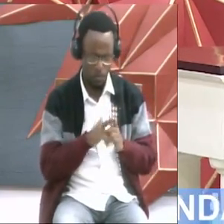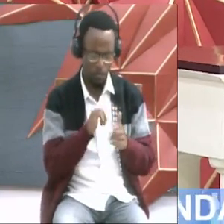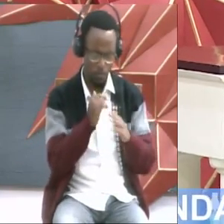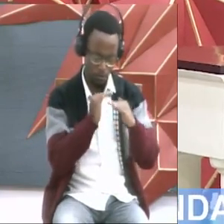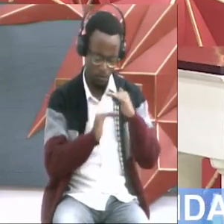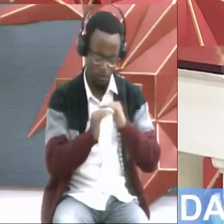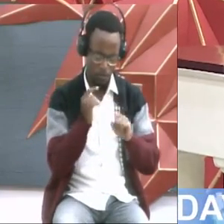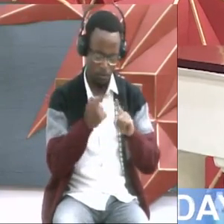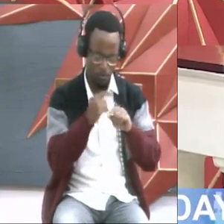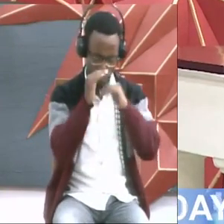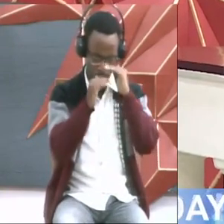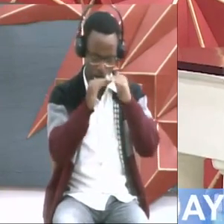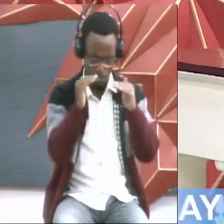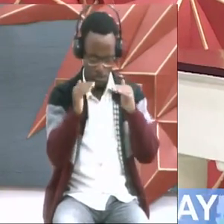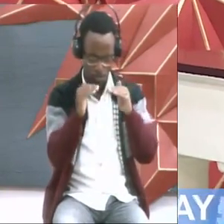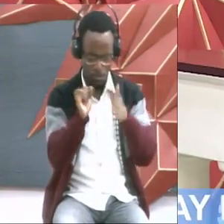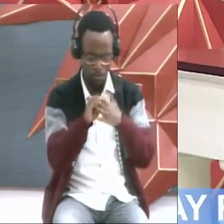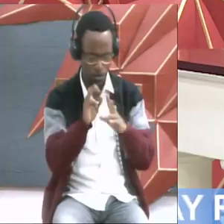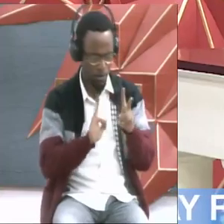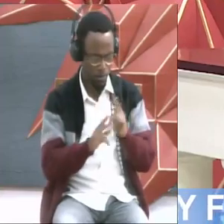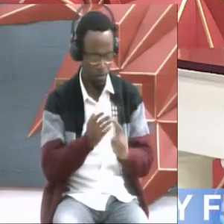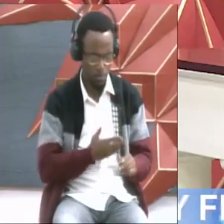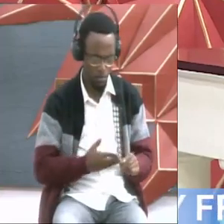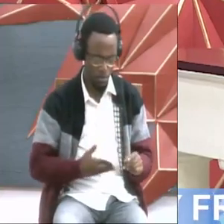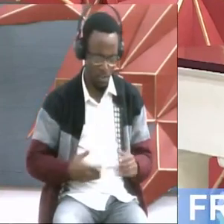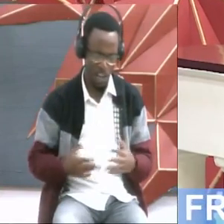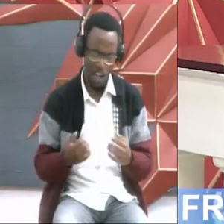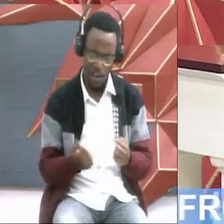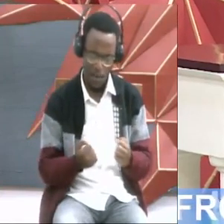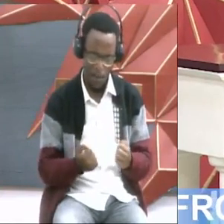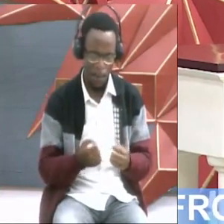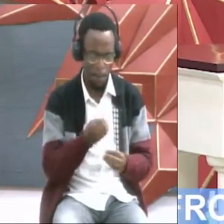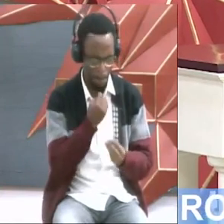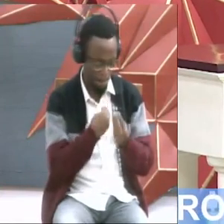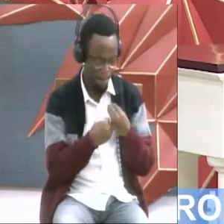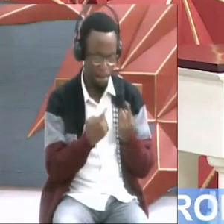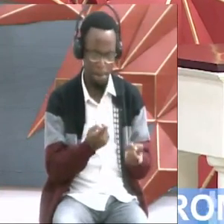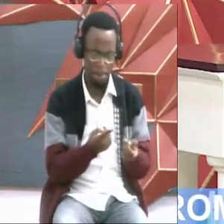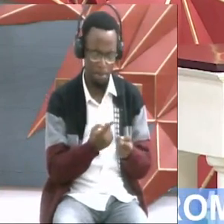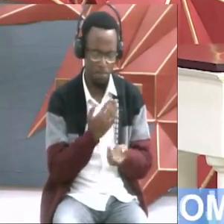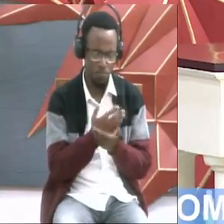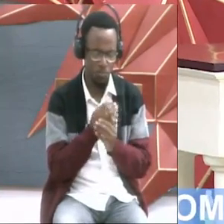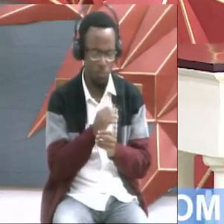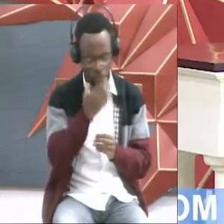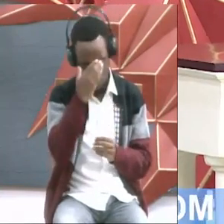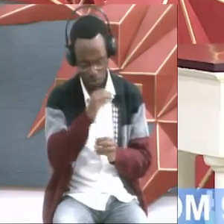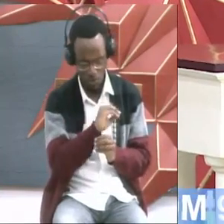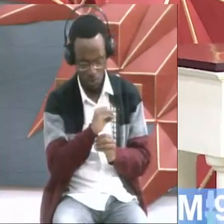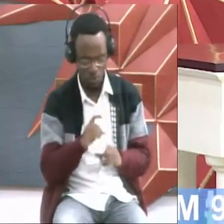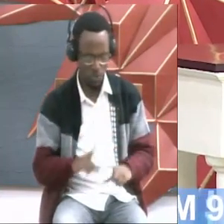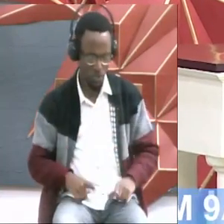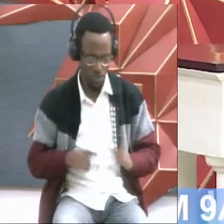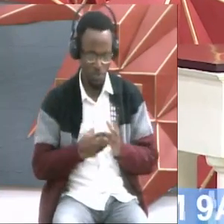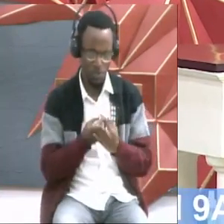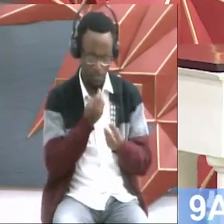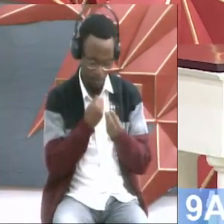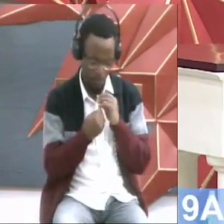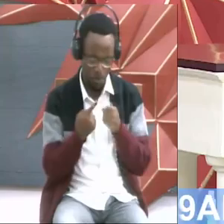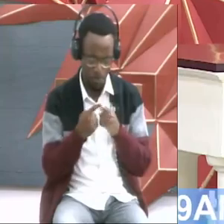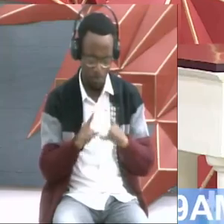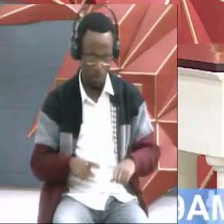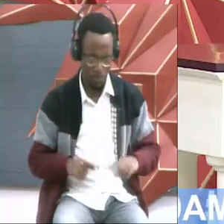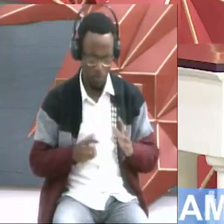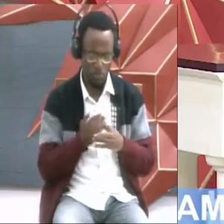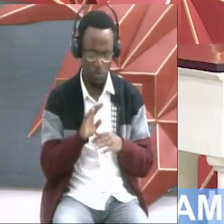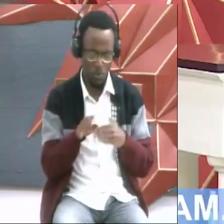mu ijuru kugira ngo abafite inzara n'inyota bose bajyeko, kuko umuntu atazotungwa n'indya gusa ariko azotungwa